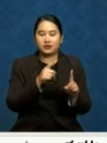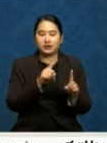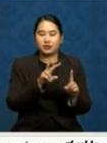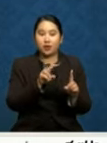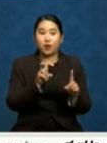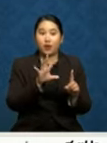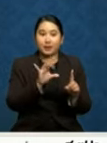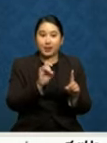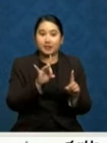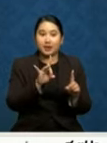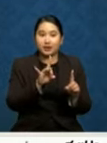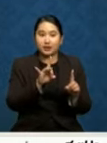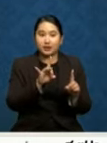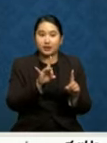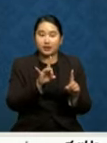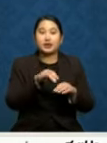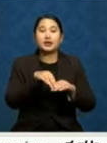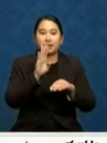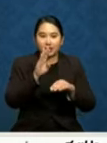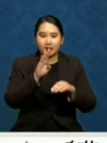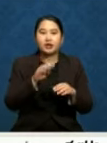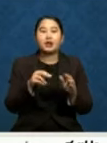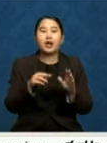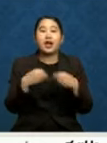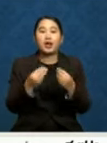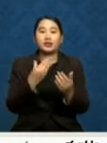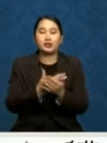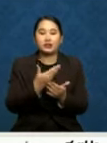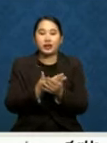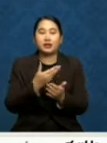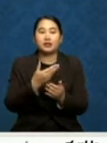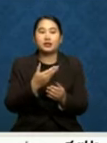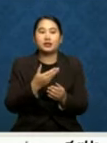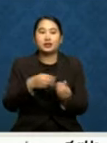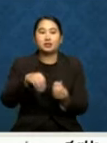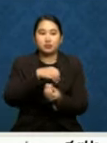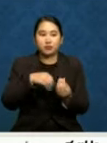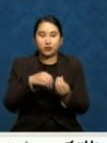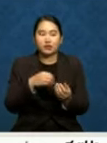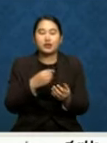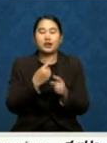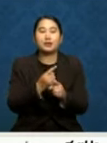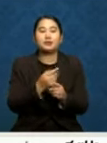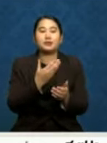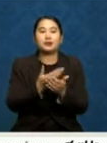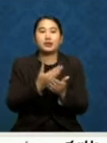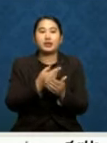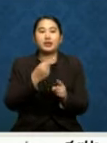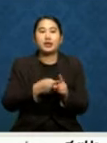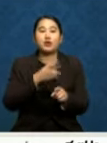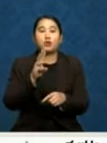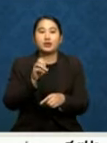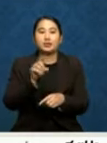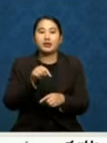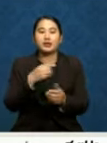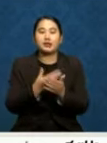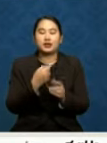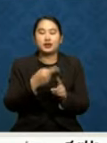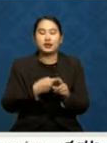ต่288เดือนขึ้นไปให้ได้รับเงินทุนเลี้ยงชีพร้อยละ60ของเงินประจำตำแหน่งเดือนสุดท้ายก็คือ